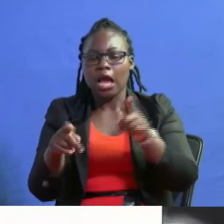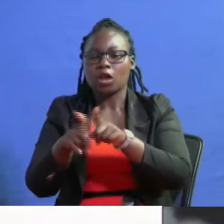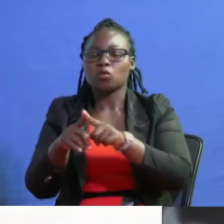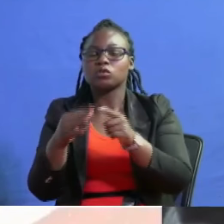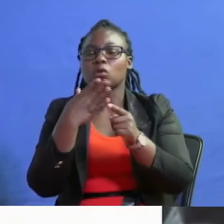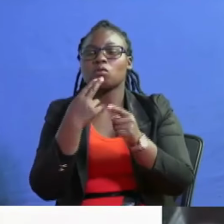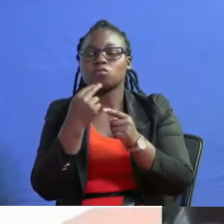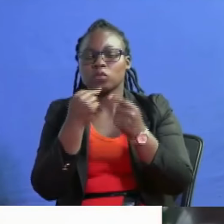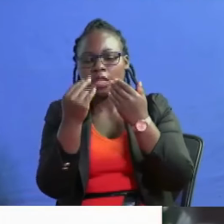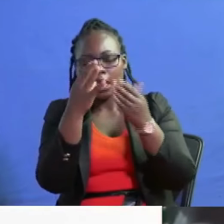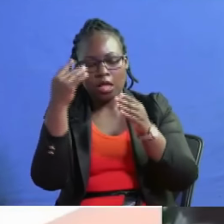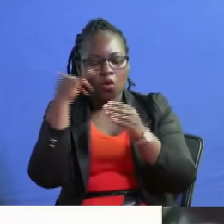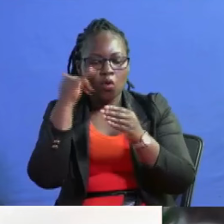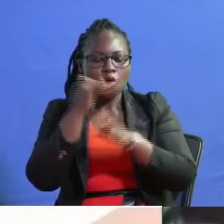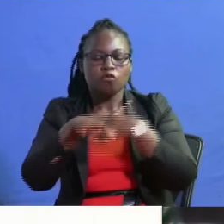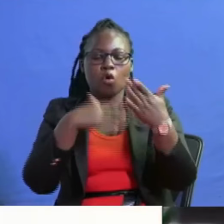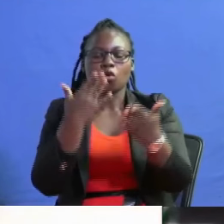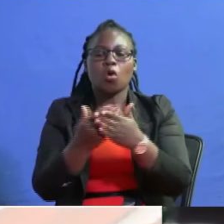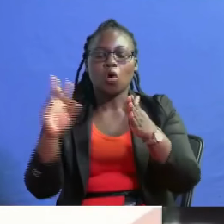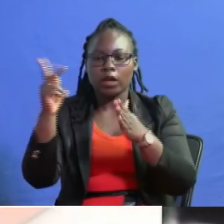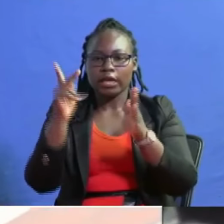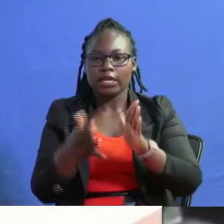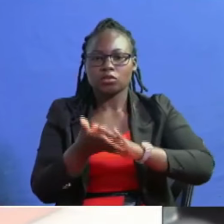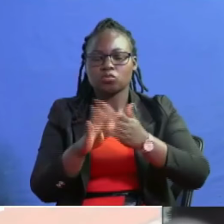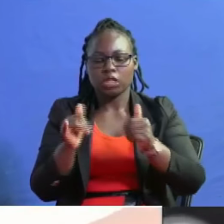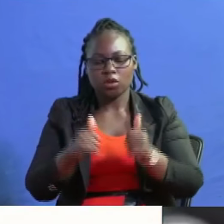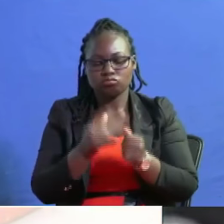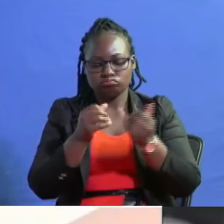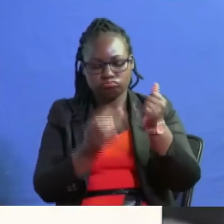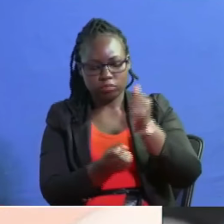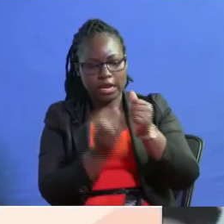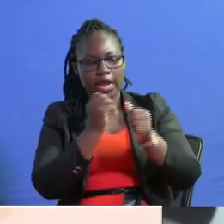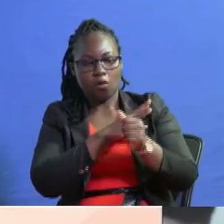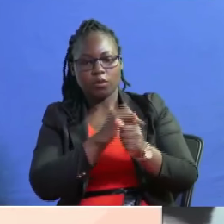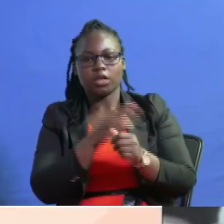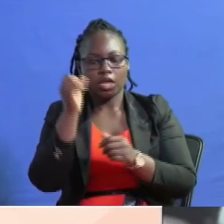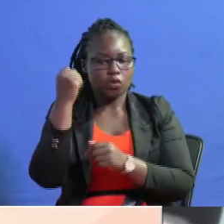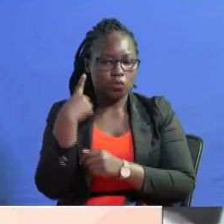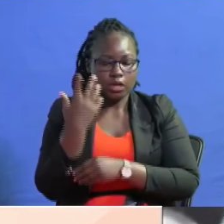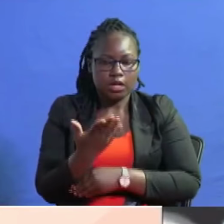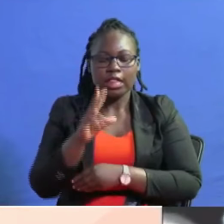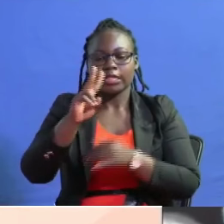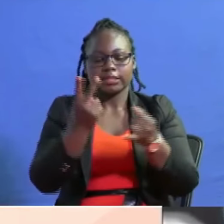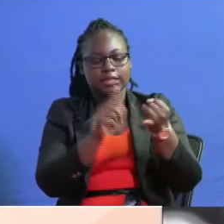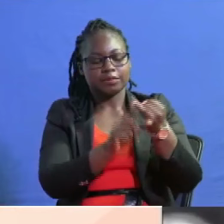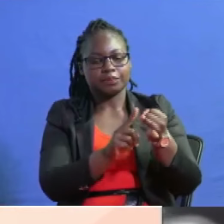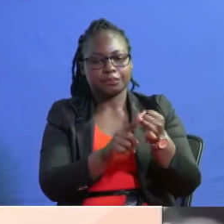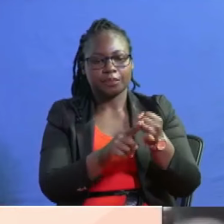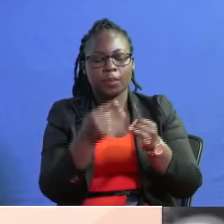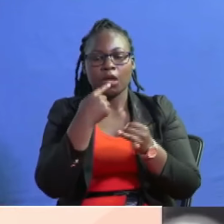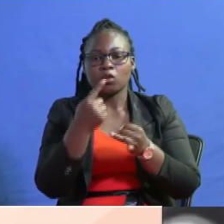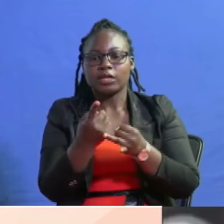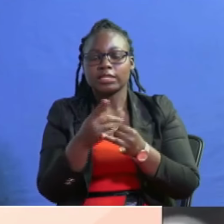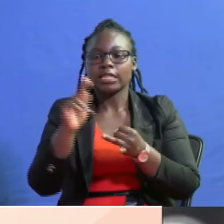diabetes kwa kila Mkenya bila ya kubagua. Nyinyi mnanielewa? Ya pili,